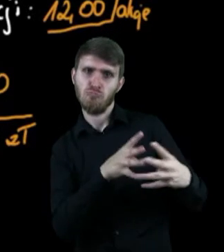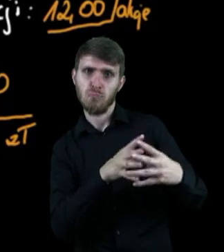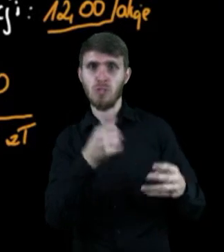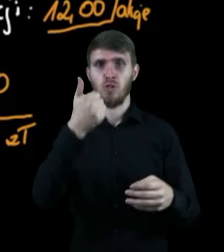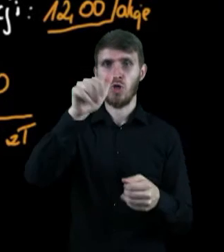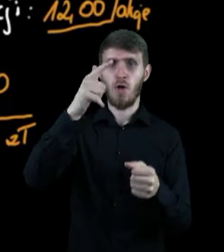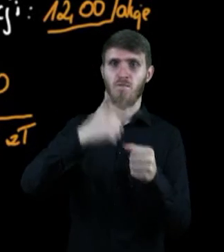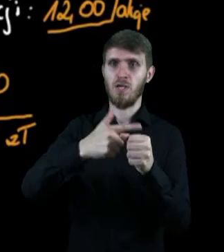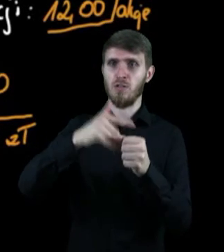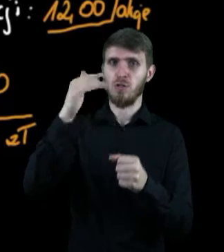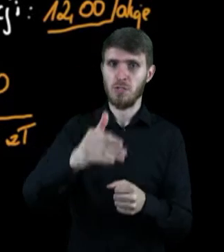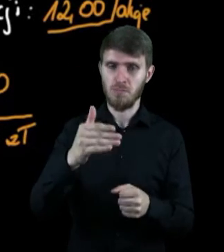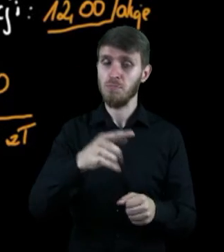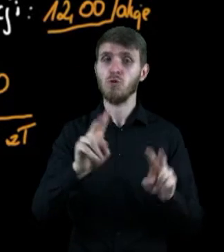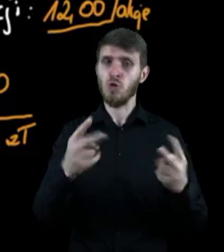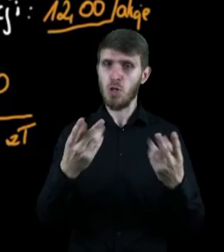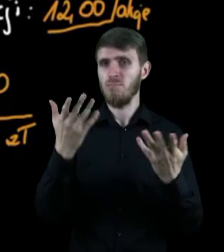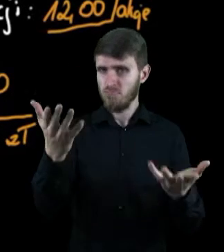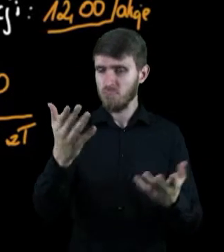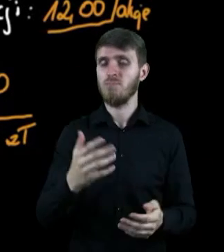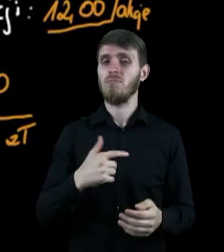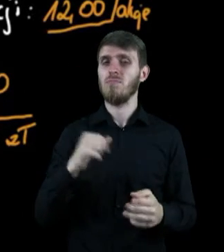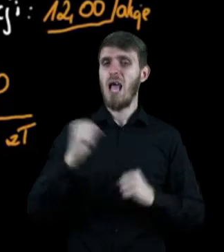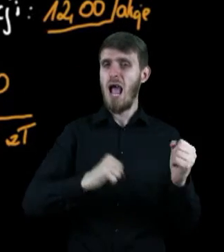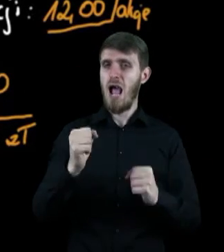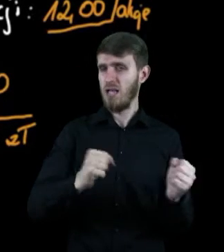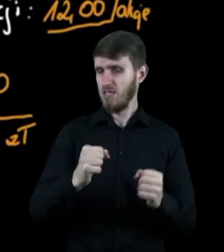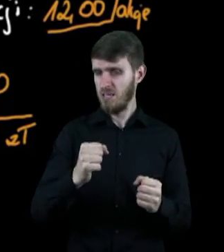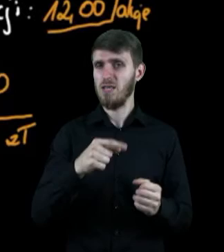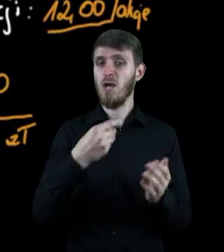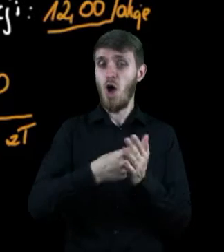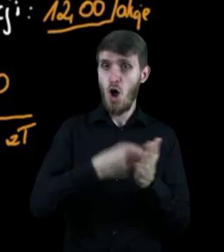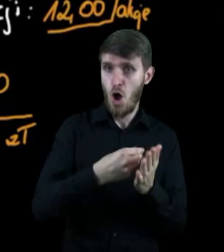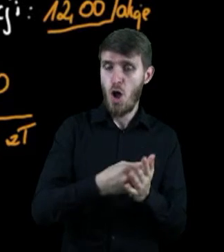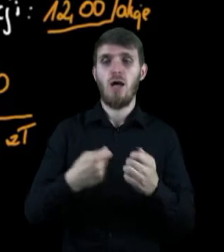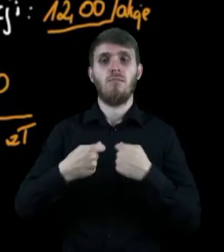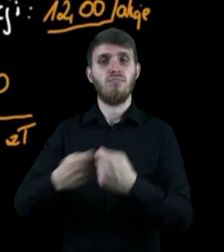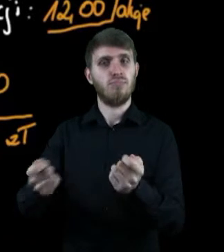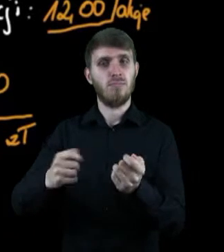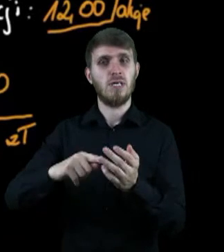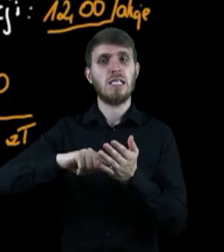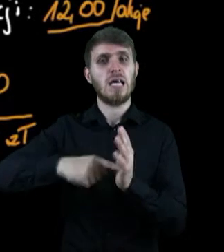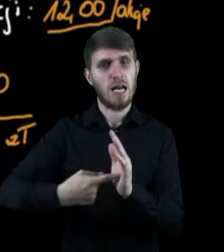rynkowa kapitału własnego wynosi 120 tysięcy.